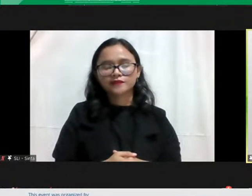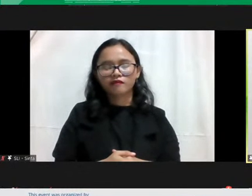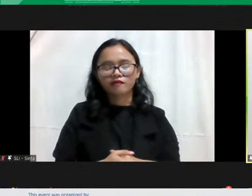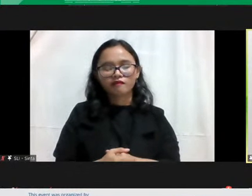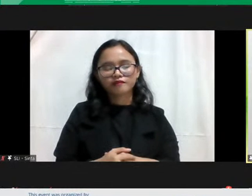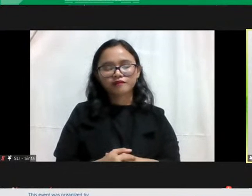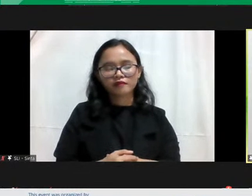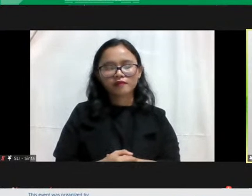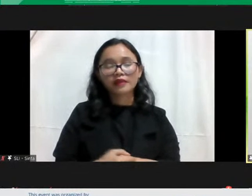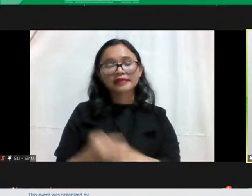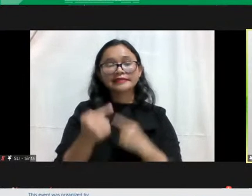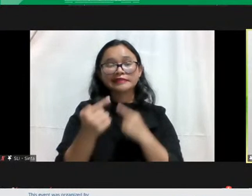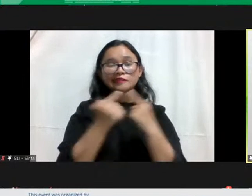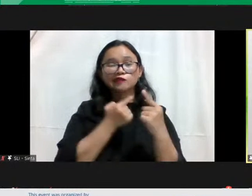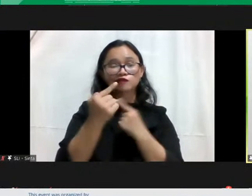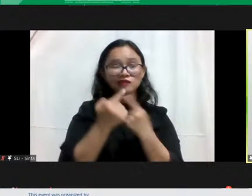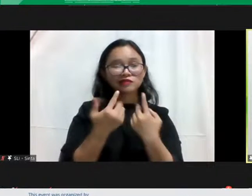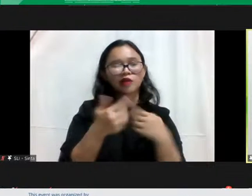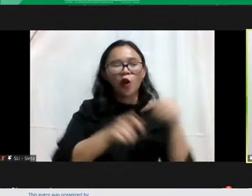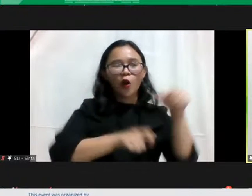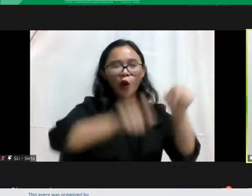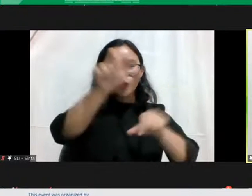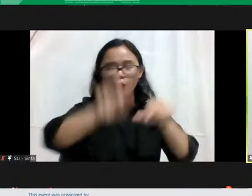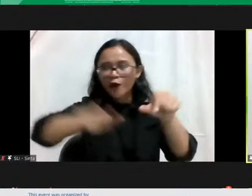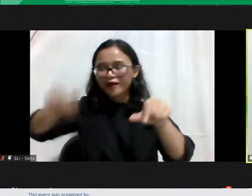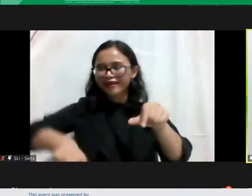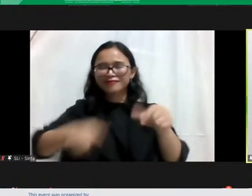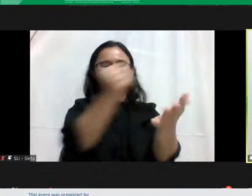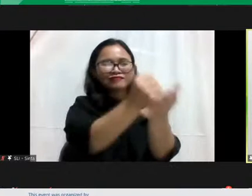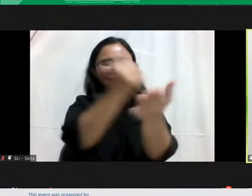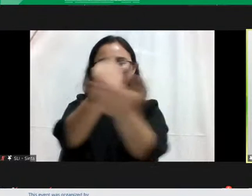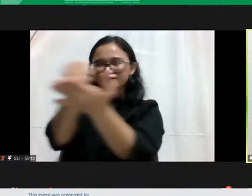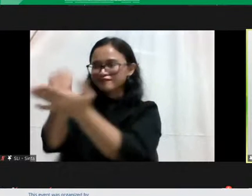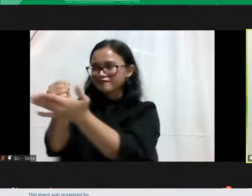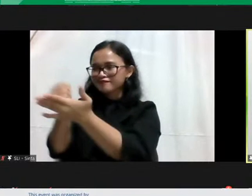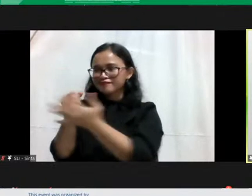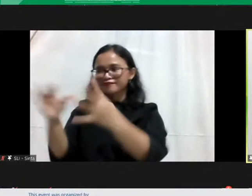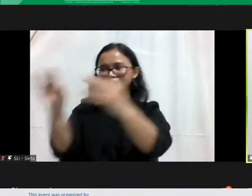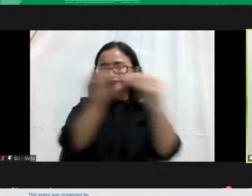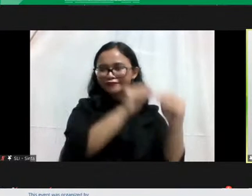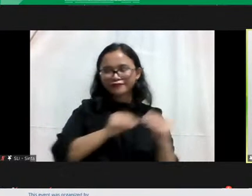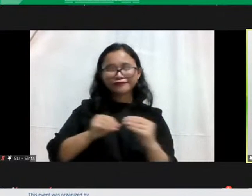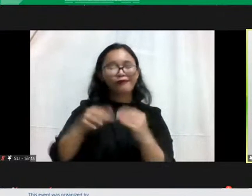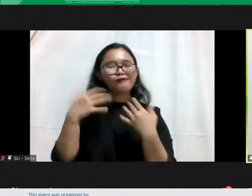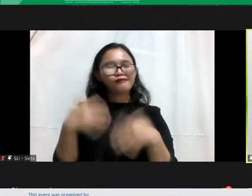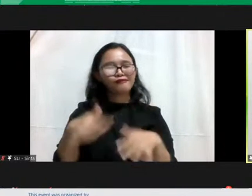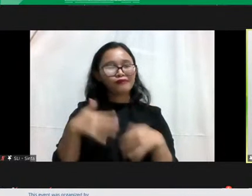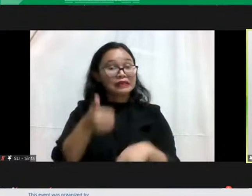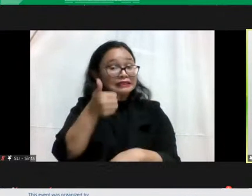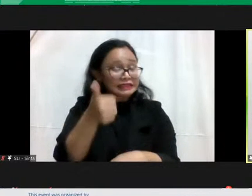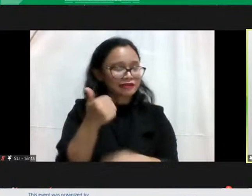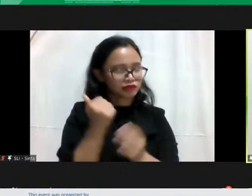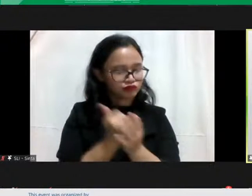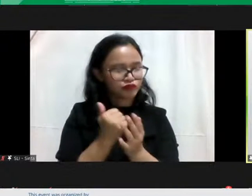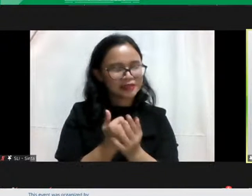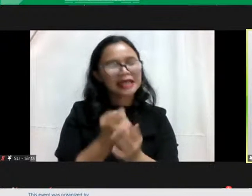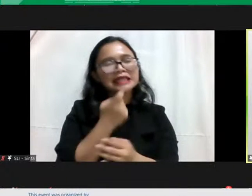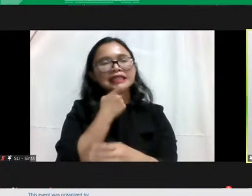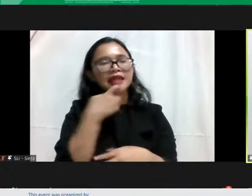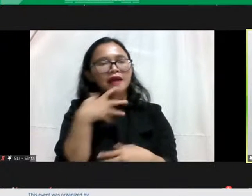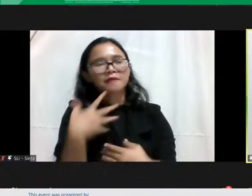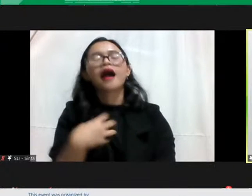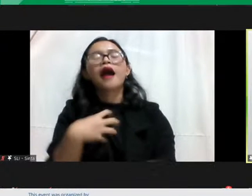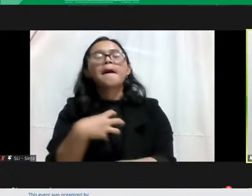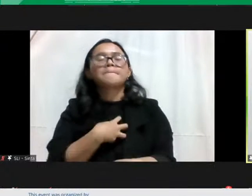eh diskusi para pihak Saya rasa mendapat sambutan yang baik yang kaitannya dengan pemeruanak asasi